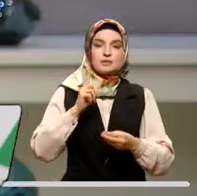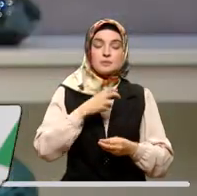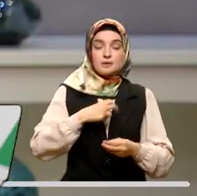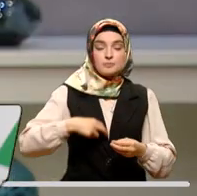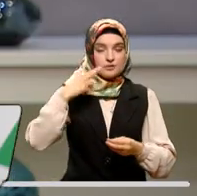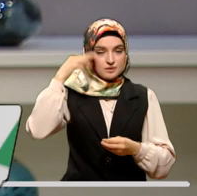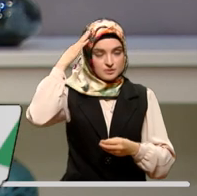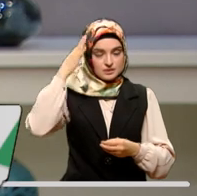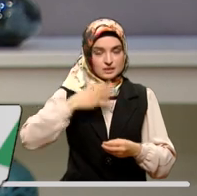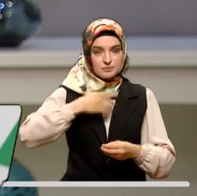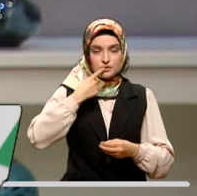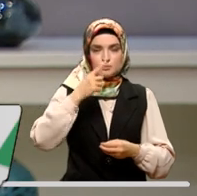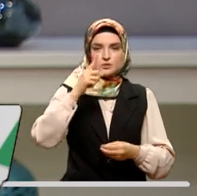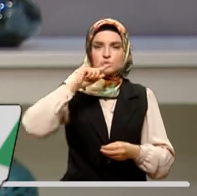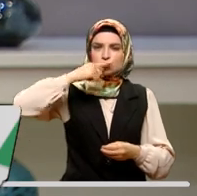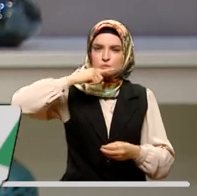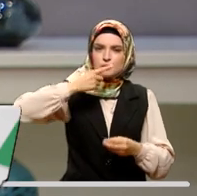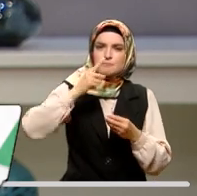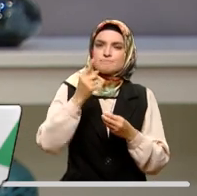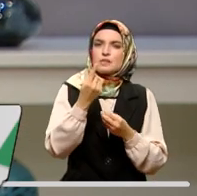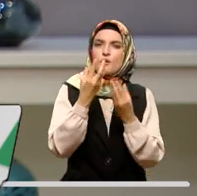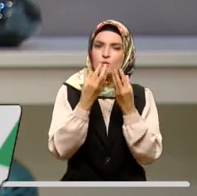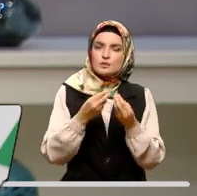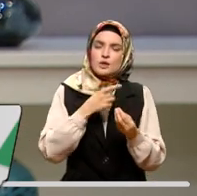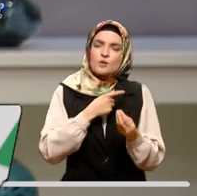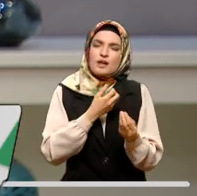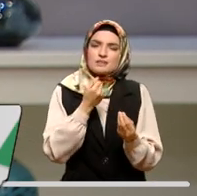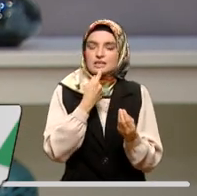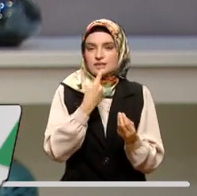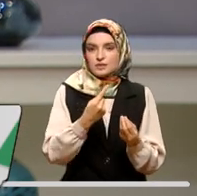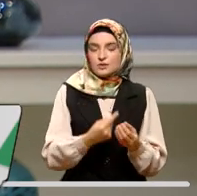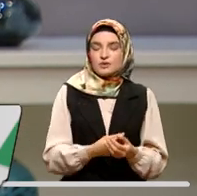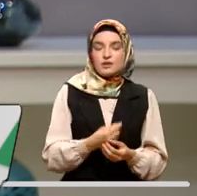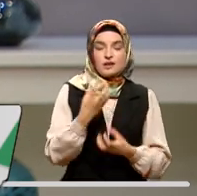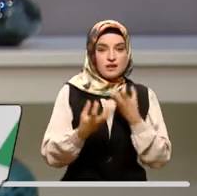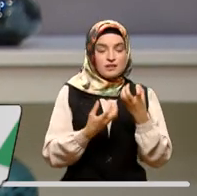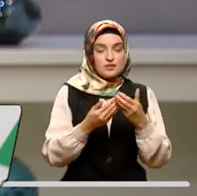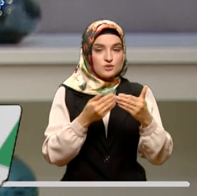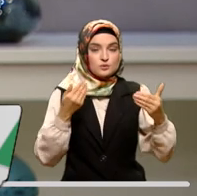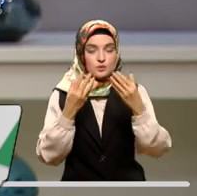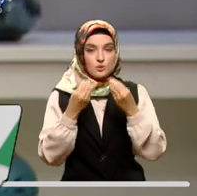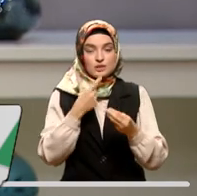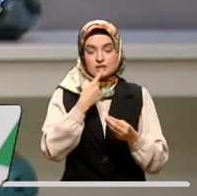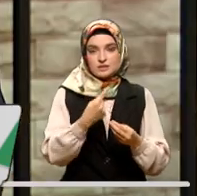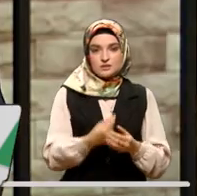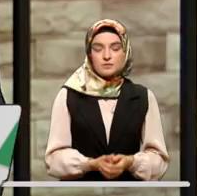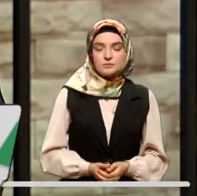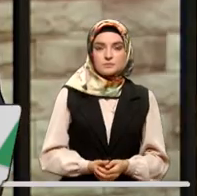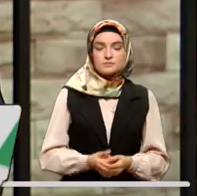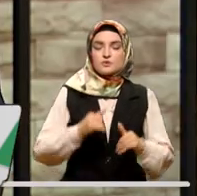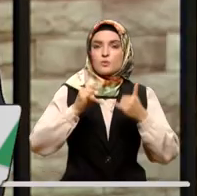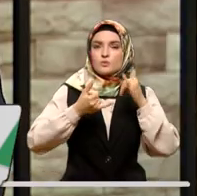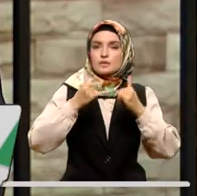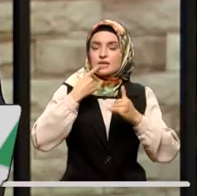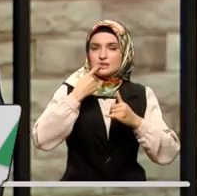hocam, bir hurma tanesiyle bile olsa. Tabii, yani, gönlünü alın. Tabii. Gönlünü alın ateşten, sakının. Yani. Etkinlikler